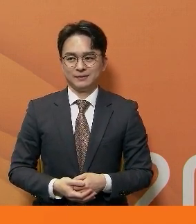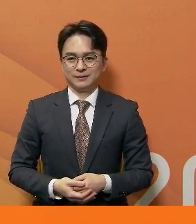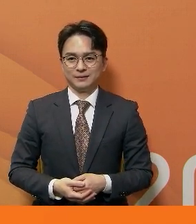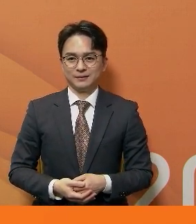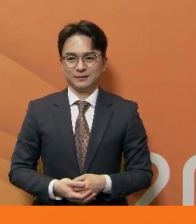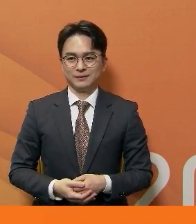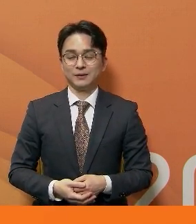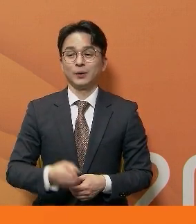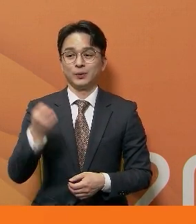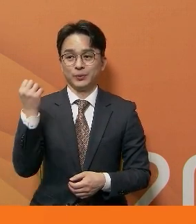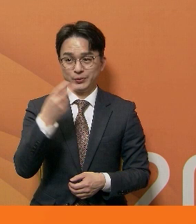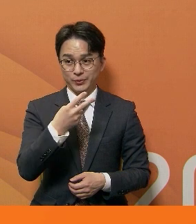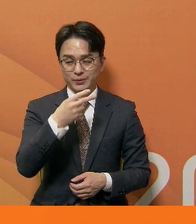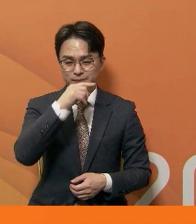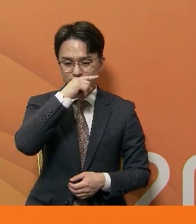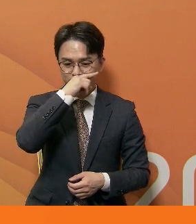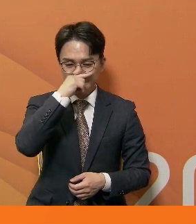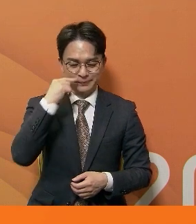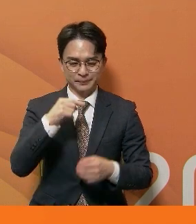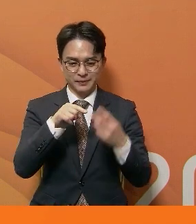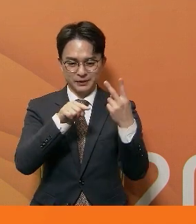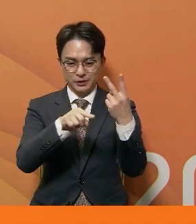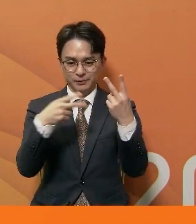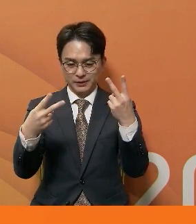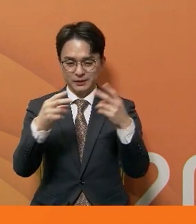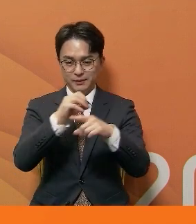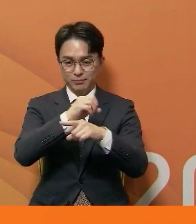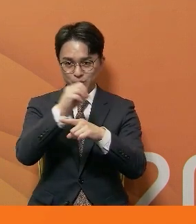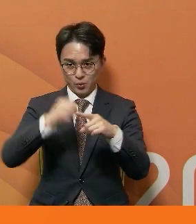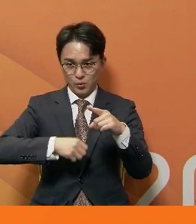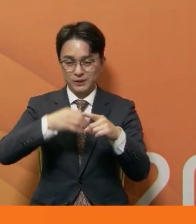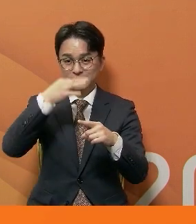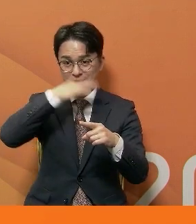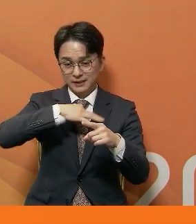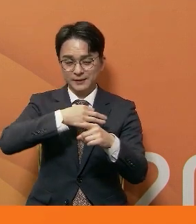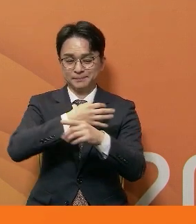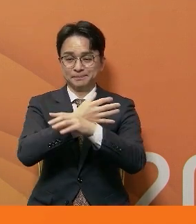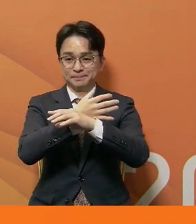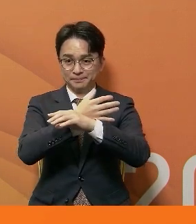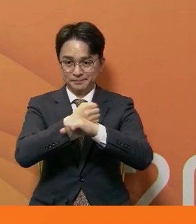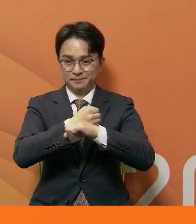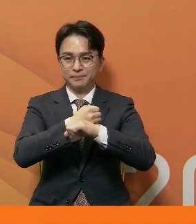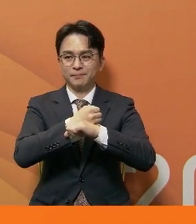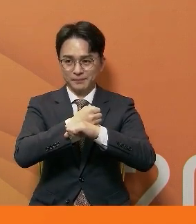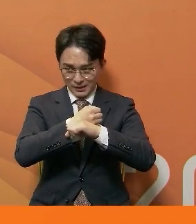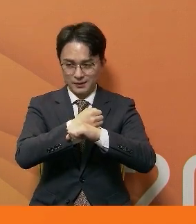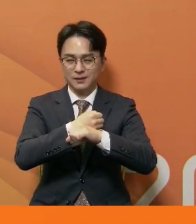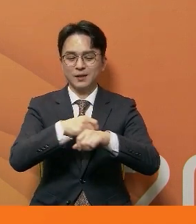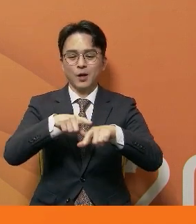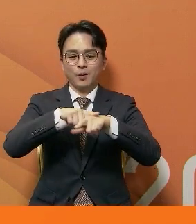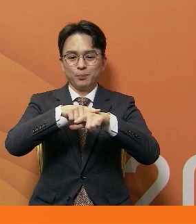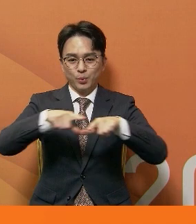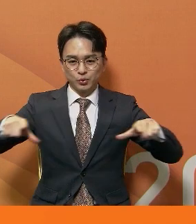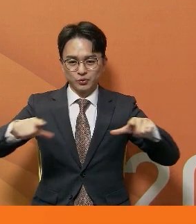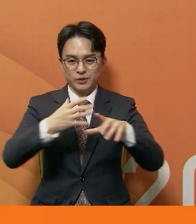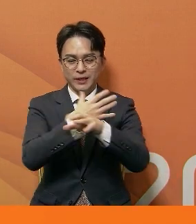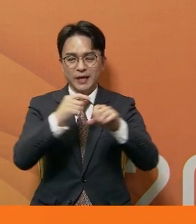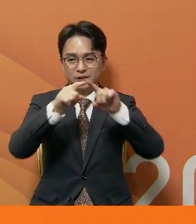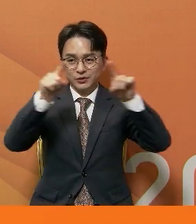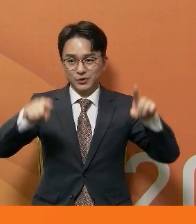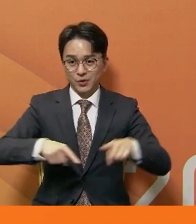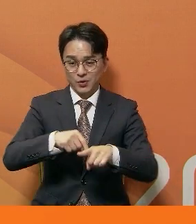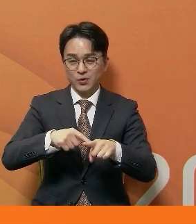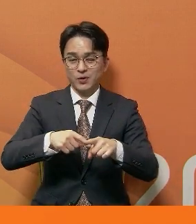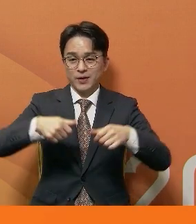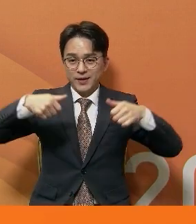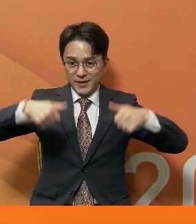이해를 해주시면 좋을 것 같고요 그 2.2%를 기준 금리로 해서 표준계약서를 사용하셨다거나 아니면